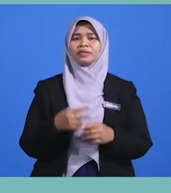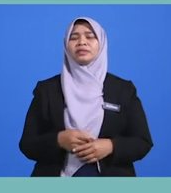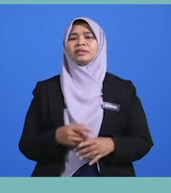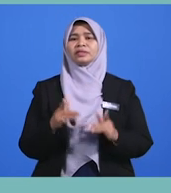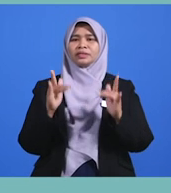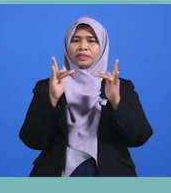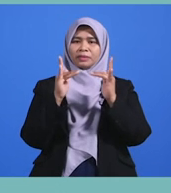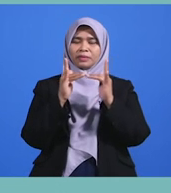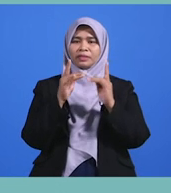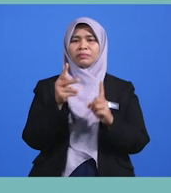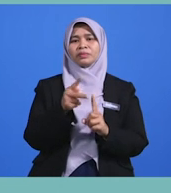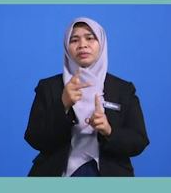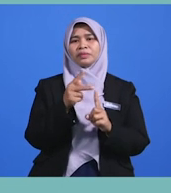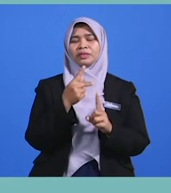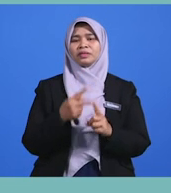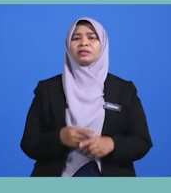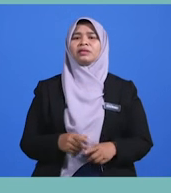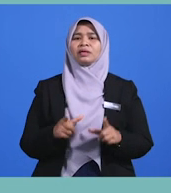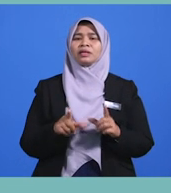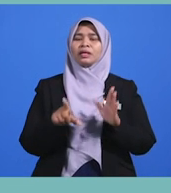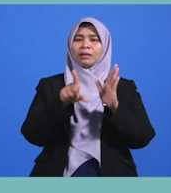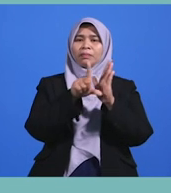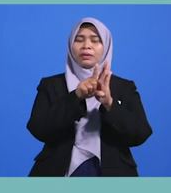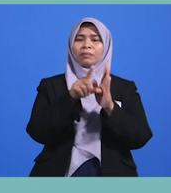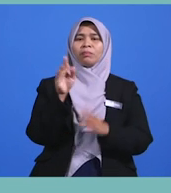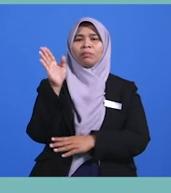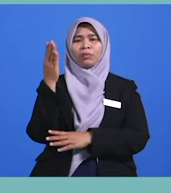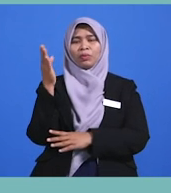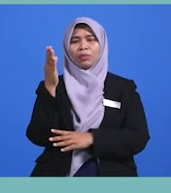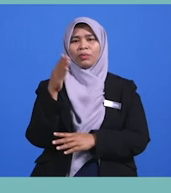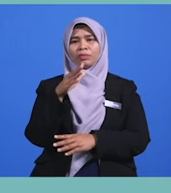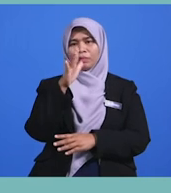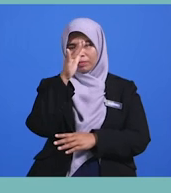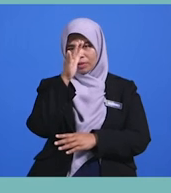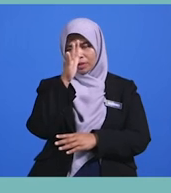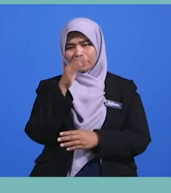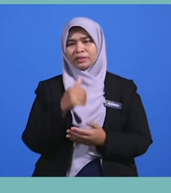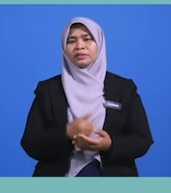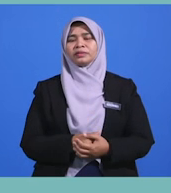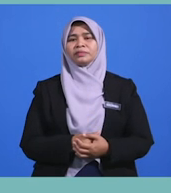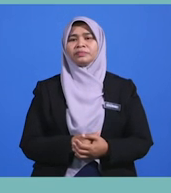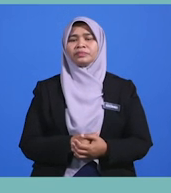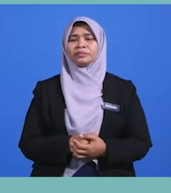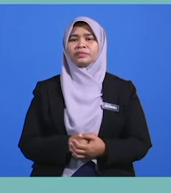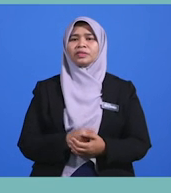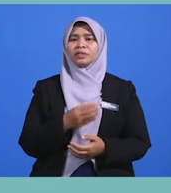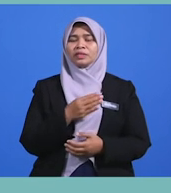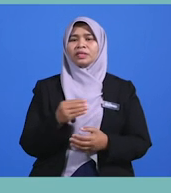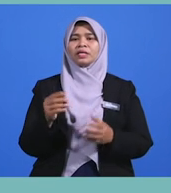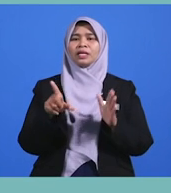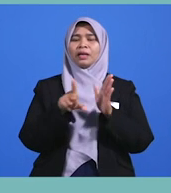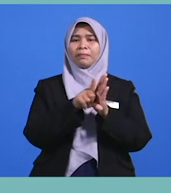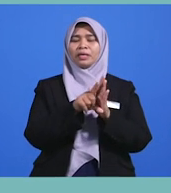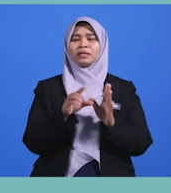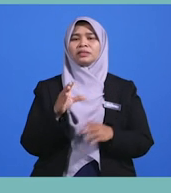Pulau Pinang. Lambang pokok Melaka yang dikemas kini pada warnanya, serta lambang bagi negeri Sabah, Sarawak dan